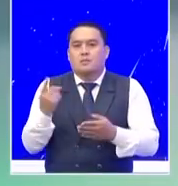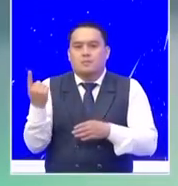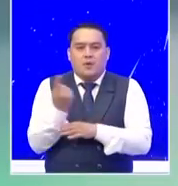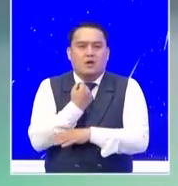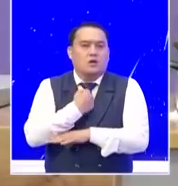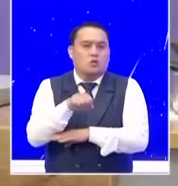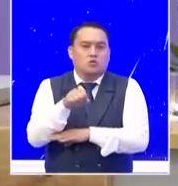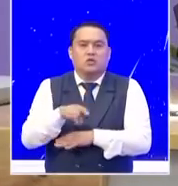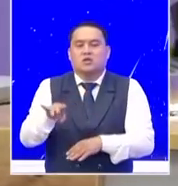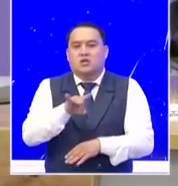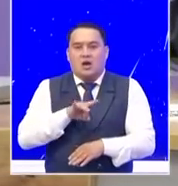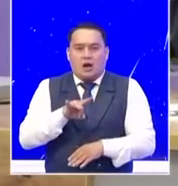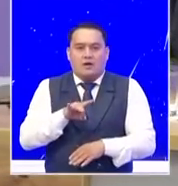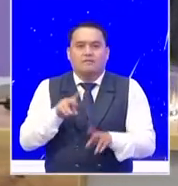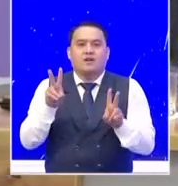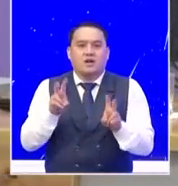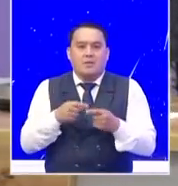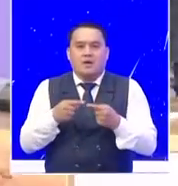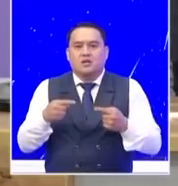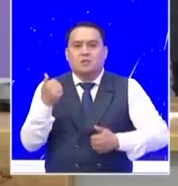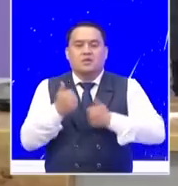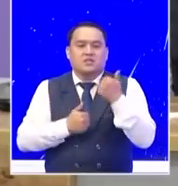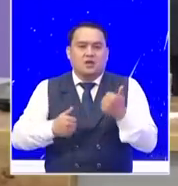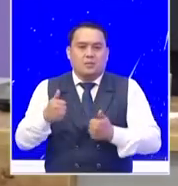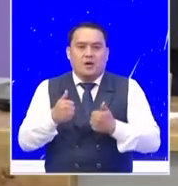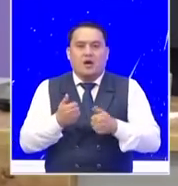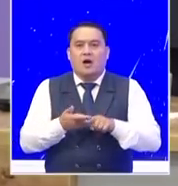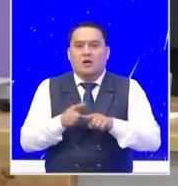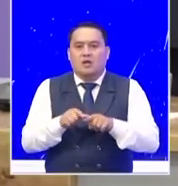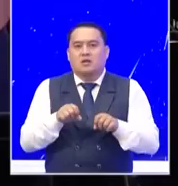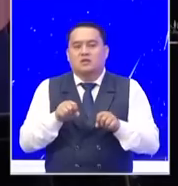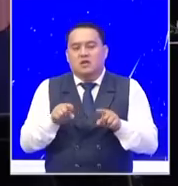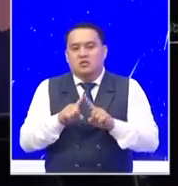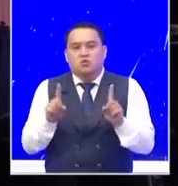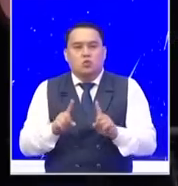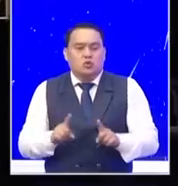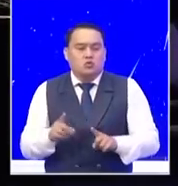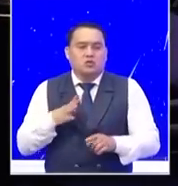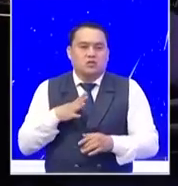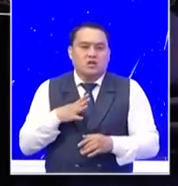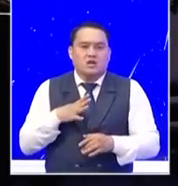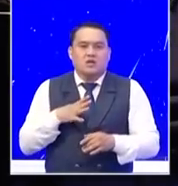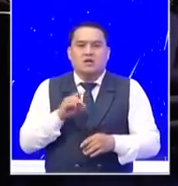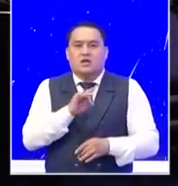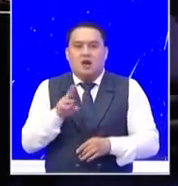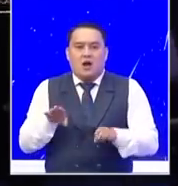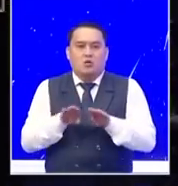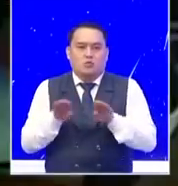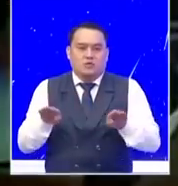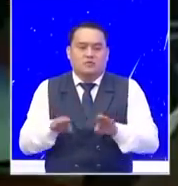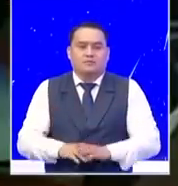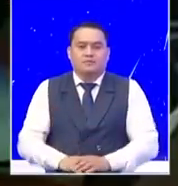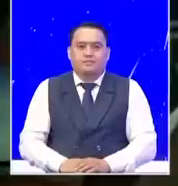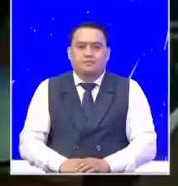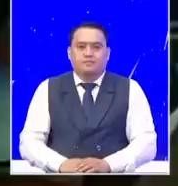неоднократно лучшим региональным ТВ в рамках различных престижных премий, таких как «Алтын Жылдыз», «Тумар», и вышел в один ряд с республиканскими.